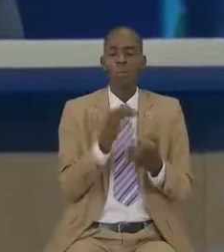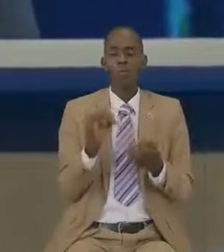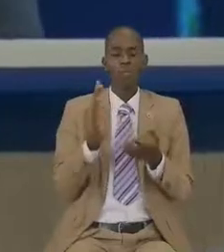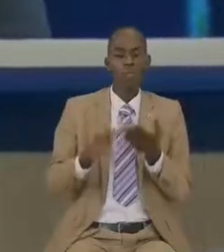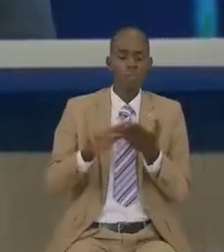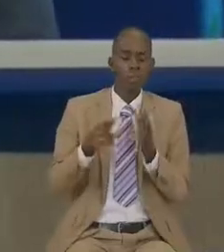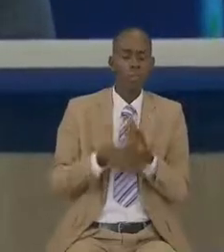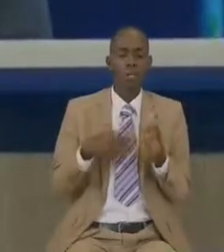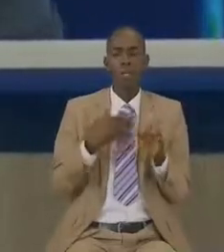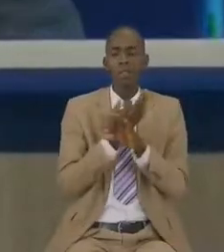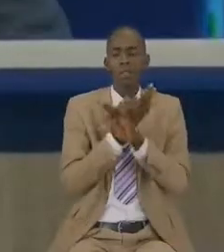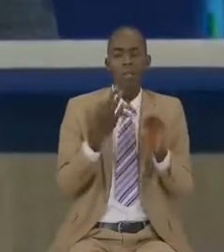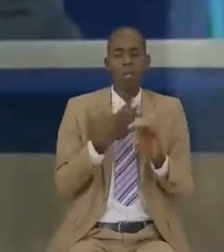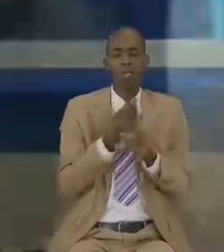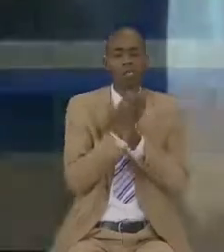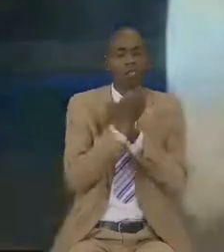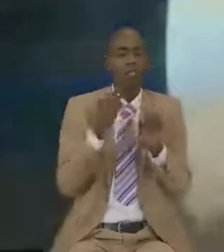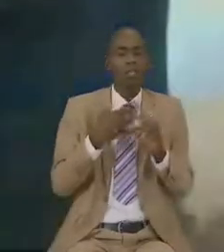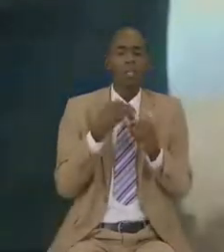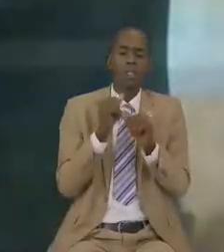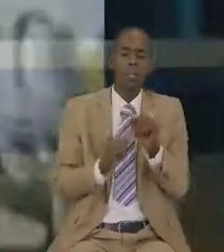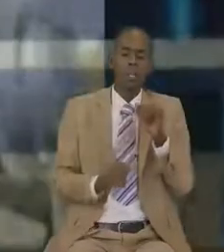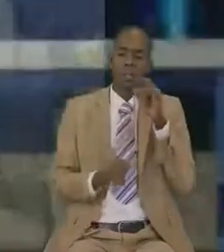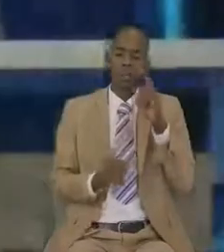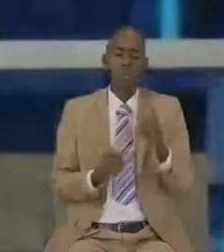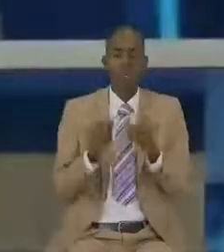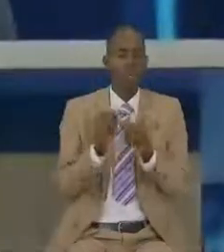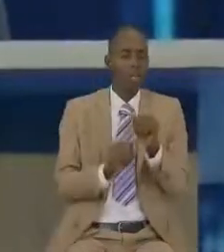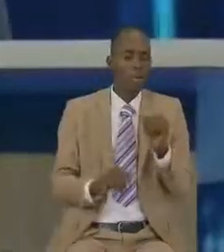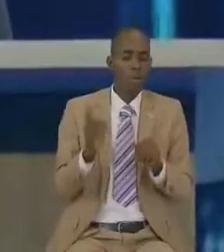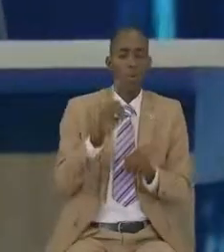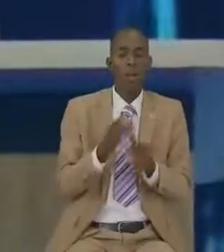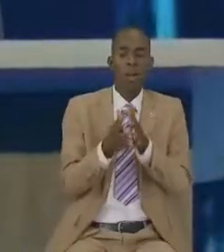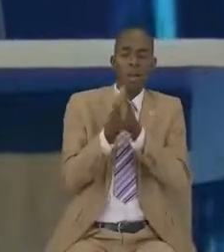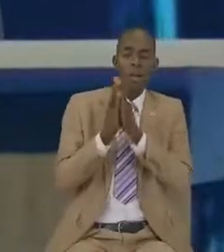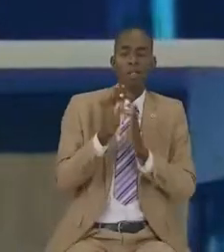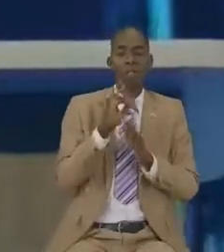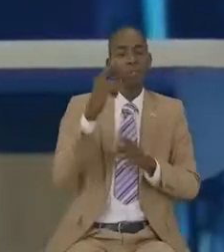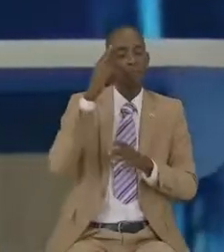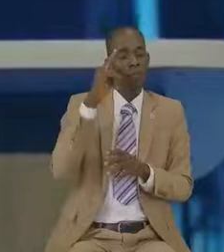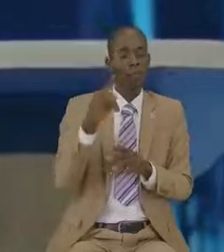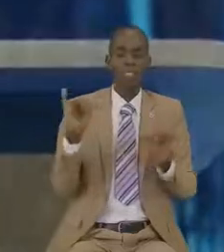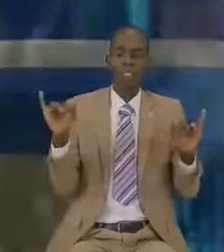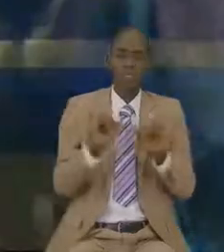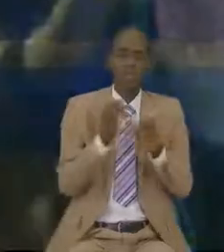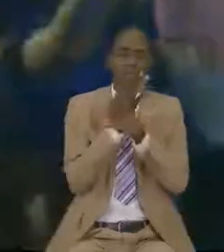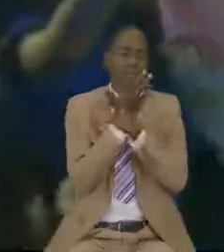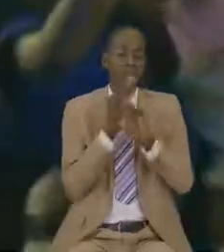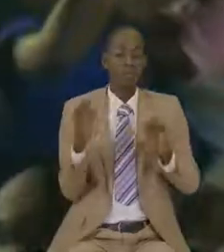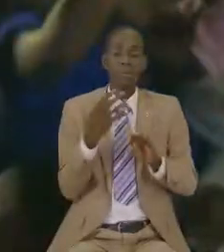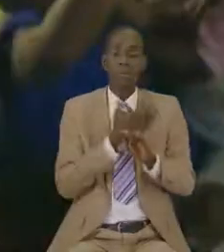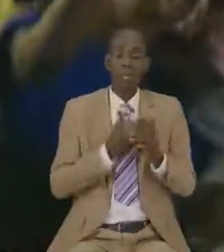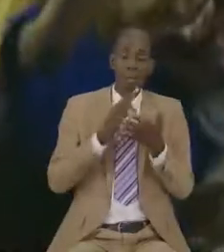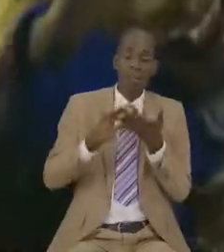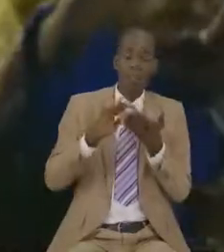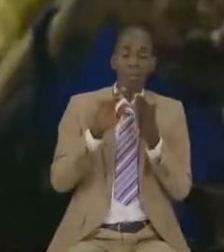libération, le salut. Et quiconque partout, qui demande la même libération et le pardon et